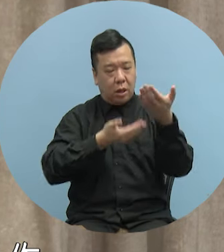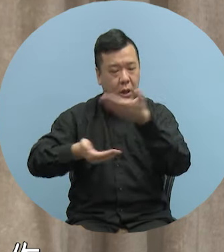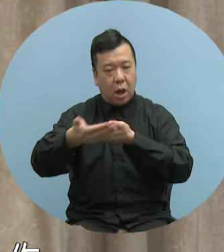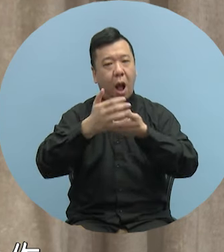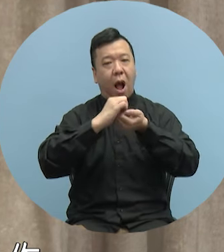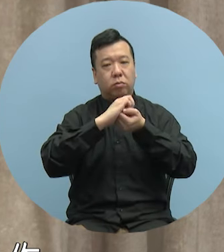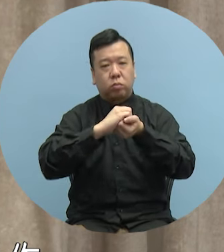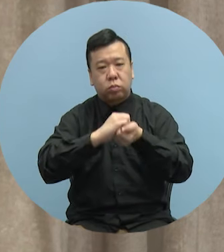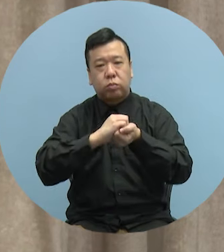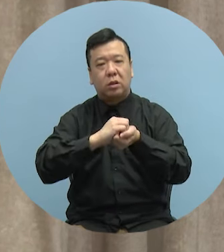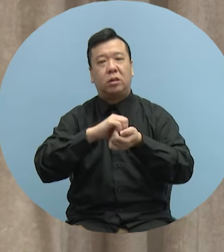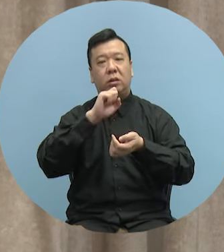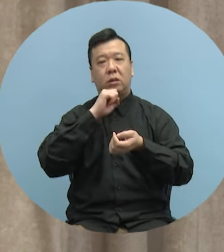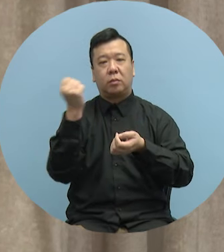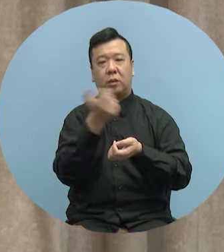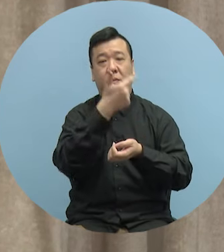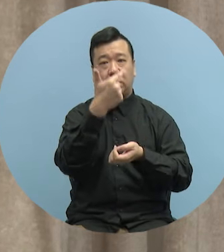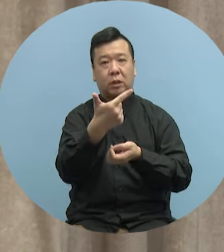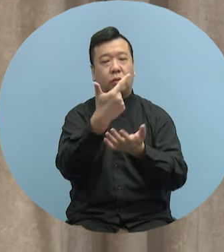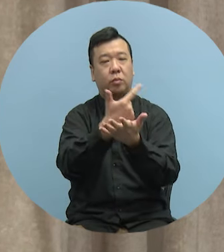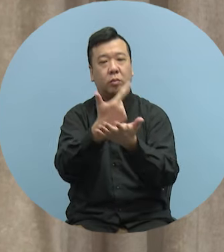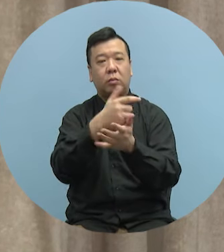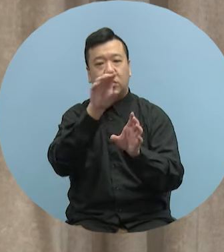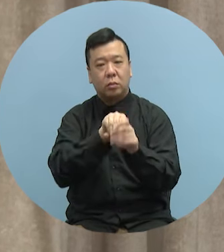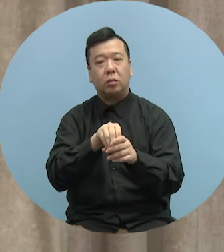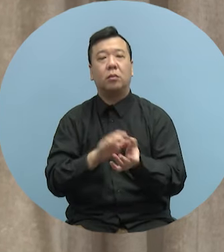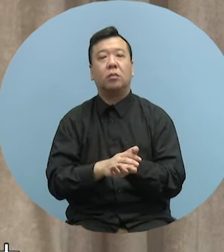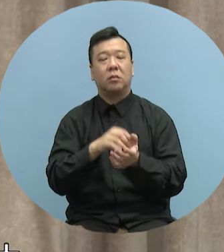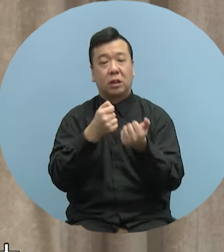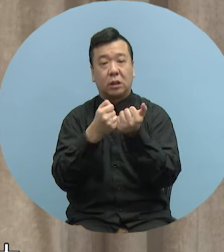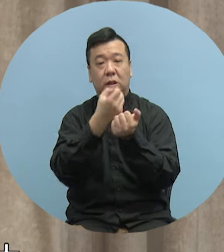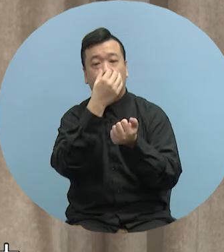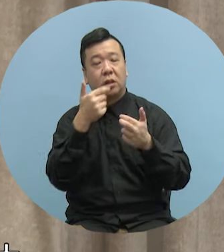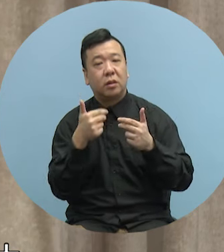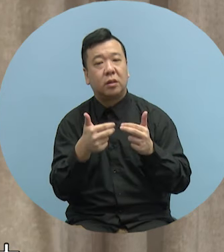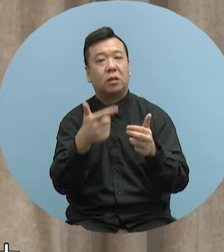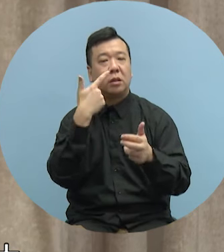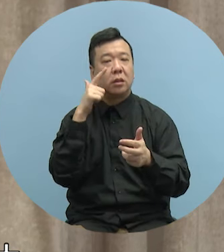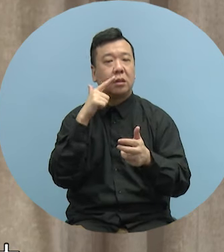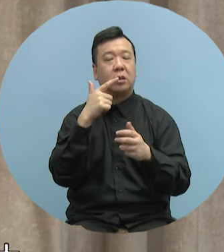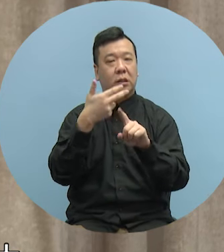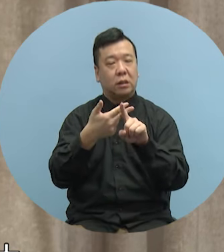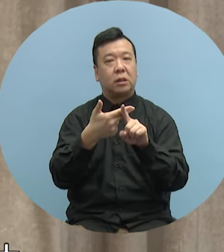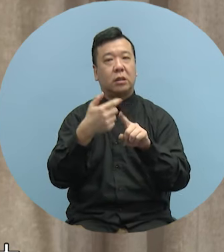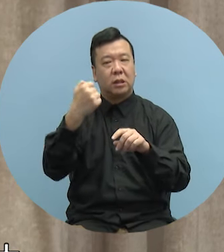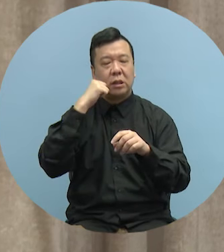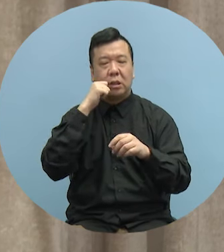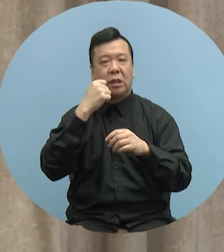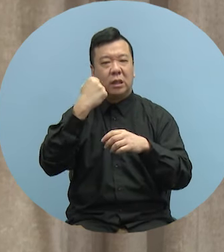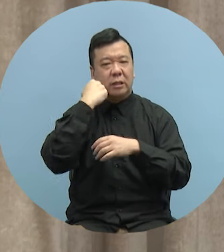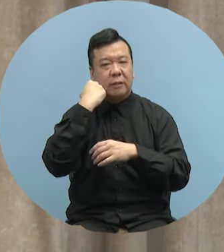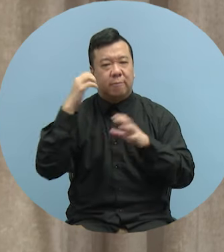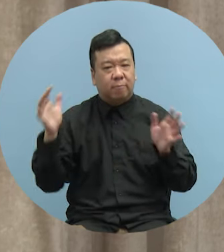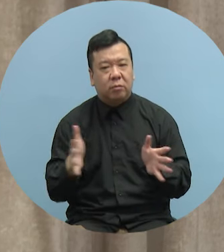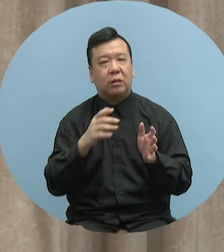交流合作，涵盖八大重点领域，支持香港发展新质生产力，推